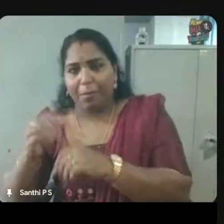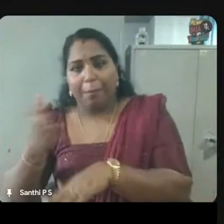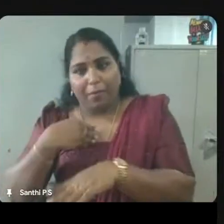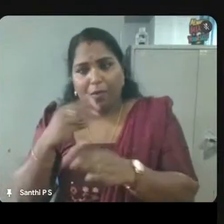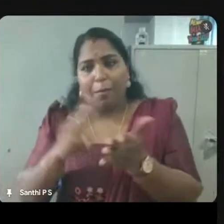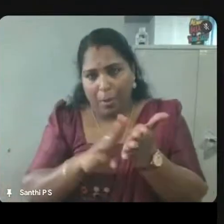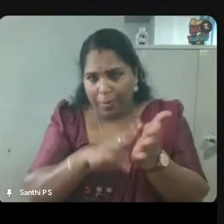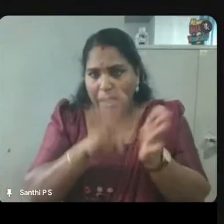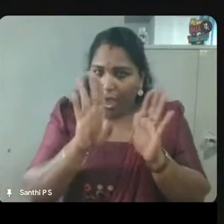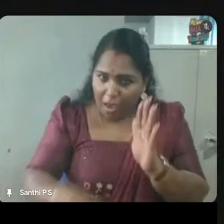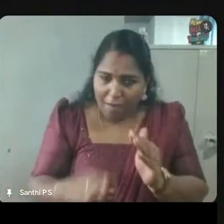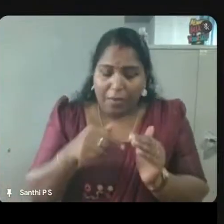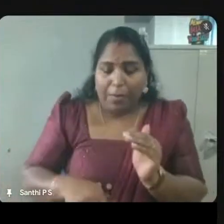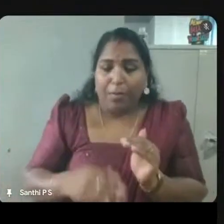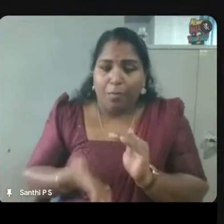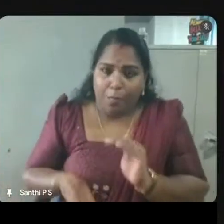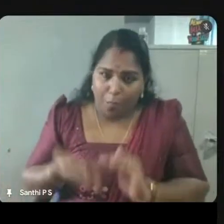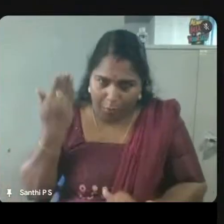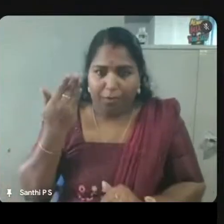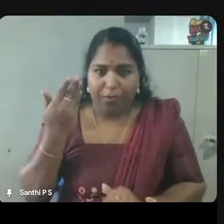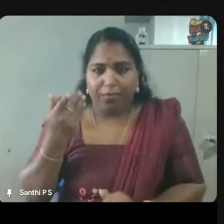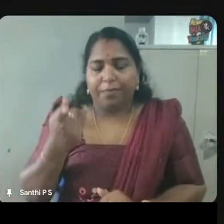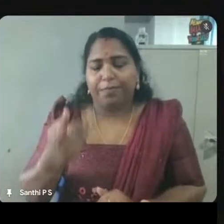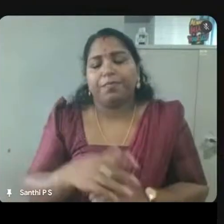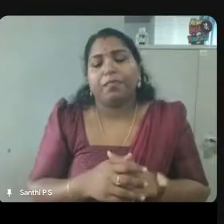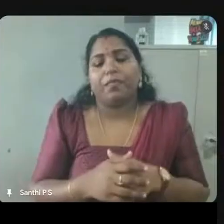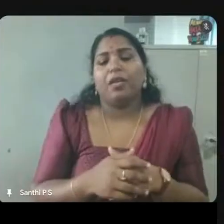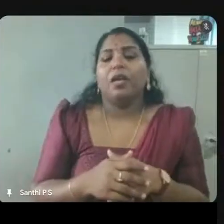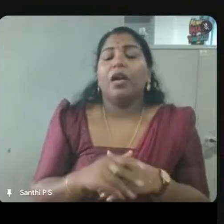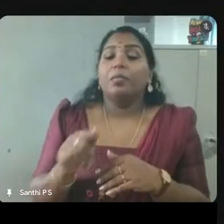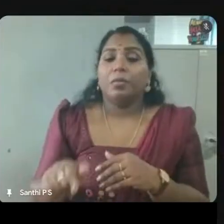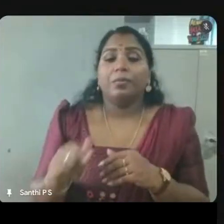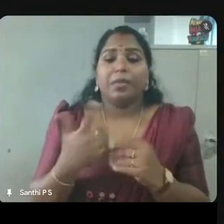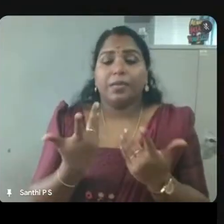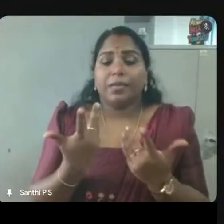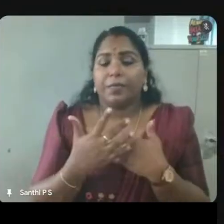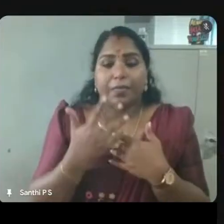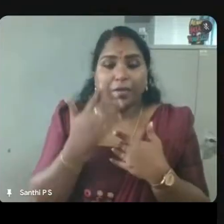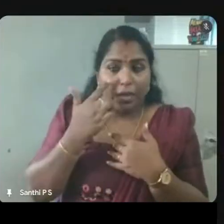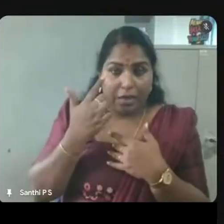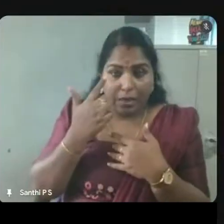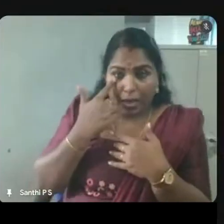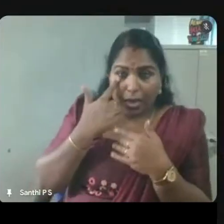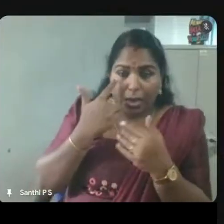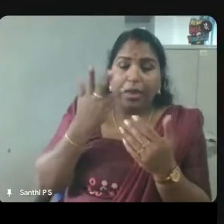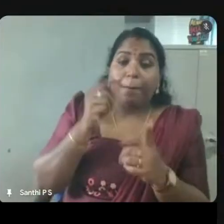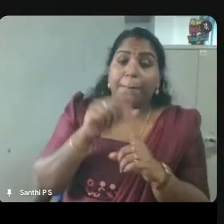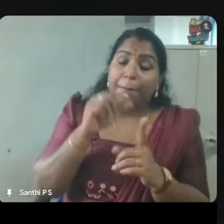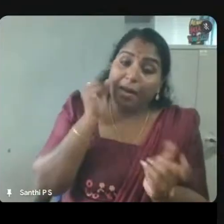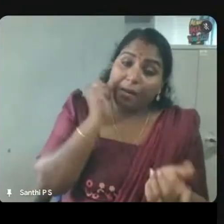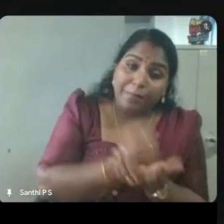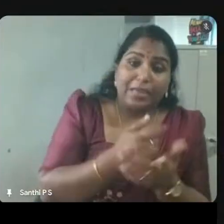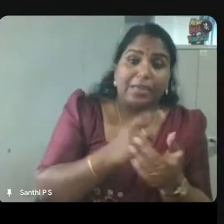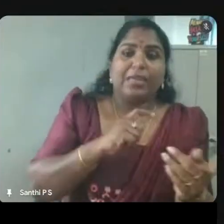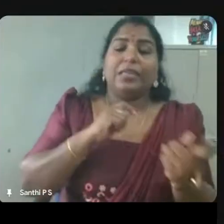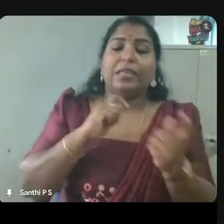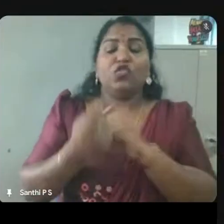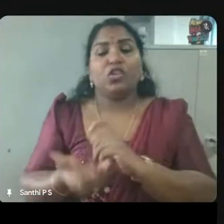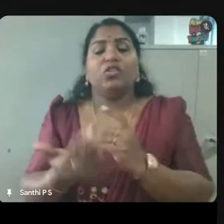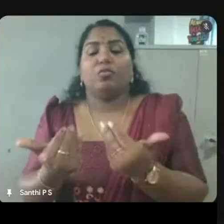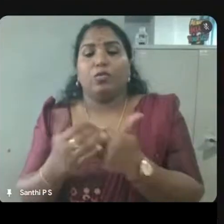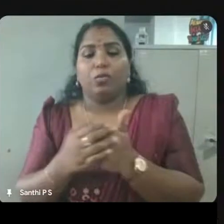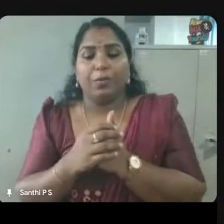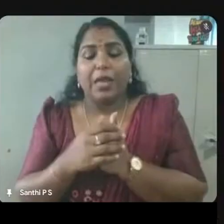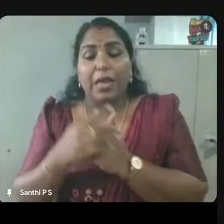ഹൈ മയോപ്പിയ എന്ന് പറയുന്നത് നമ്മുടെ കണ്ണിൽ പെർമനന്റ് ആയിട്ട് പല ചേഞ്ചസും ഉണ്ടാക്കാൻ സാധ്യതയുള്ള ഒരു കണ്ടീഷനാണ്. കാരണം കണ്ണിന്റെ നീളം